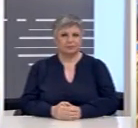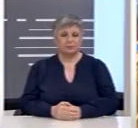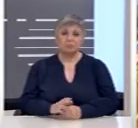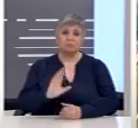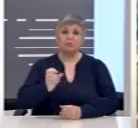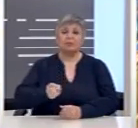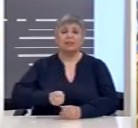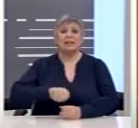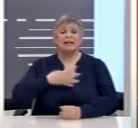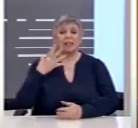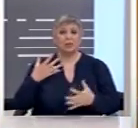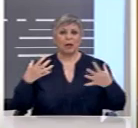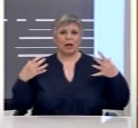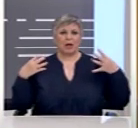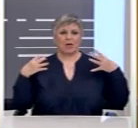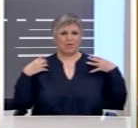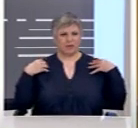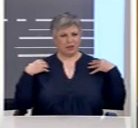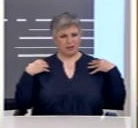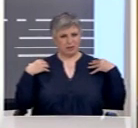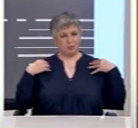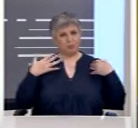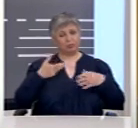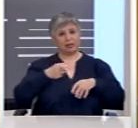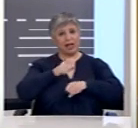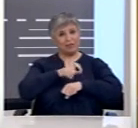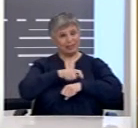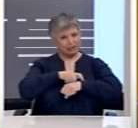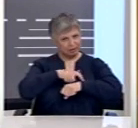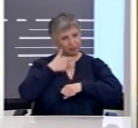αισθάνομαι ιδιαίτερη ευθύνη που είμαι ενώπιον σας για αυτό το θέμα.